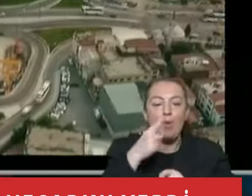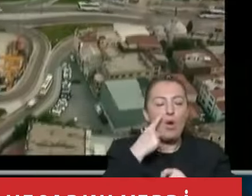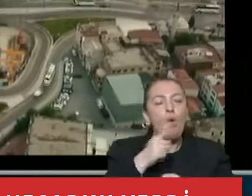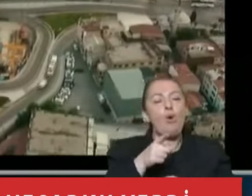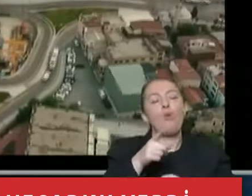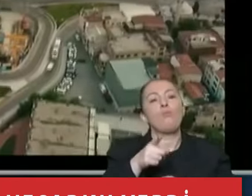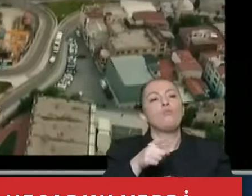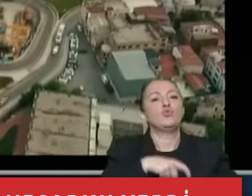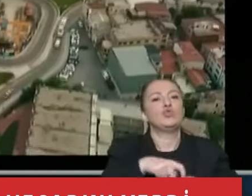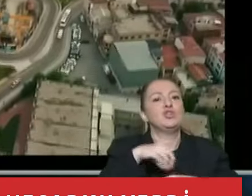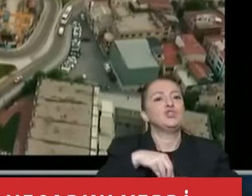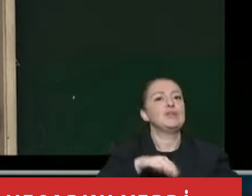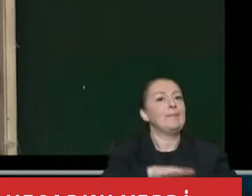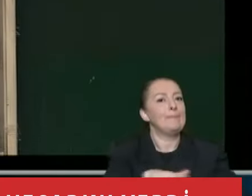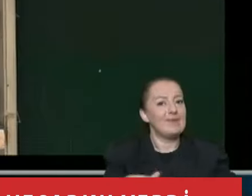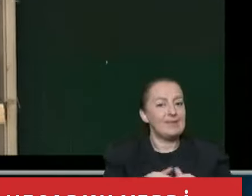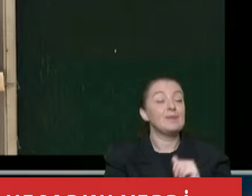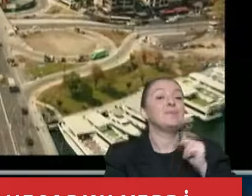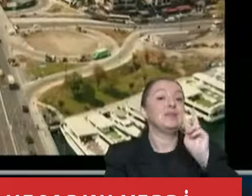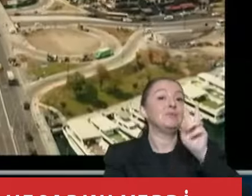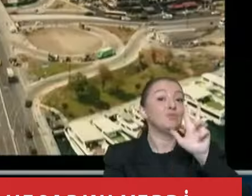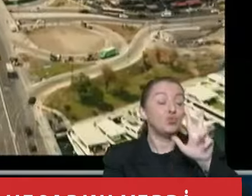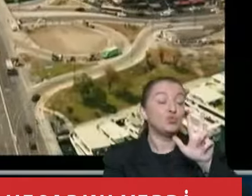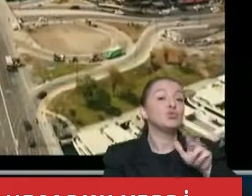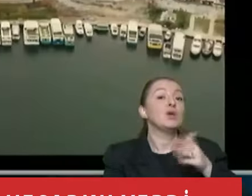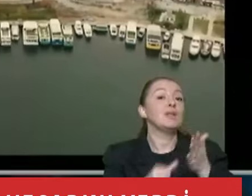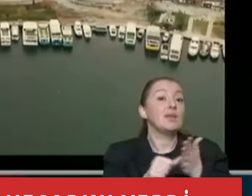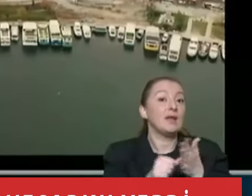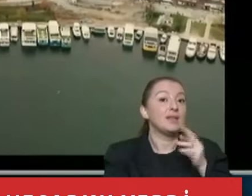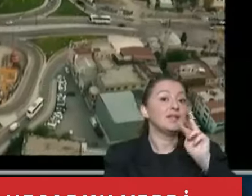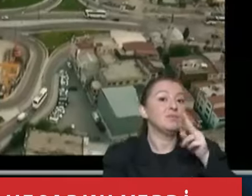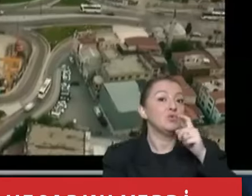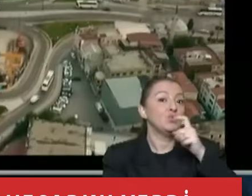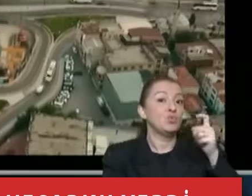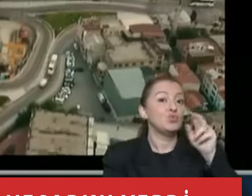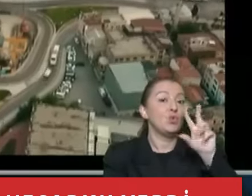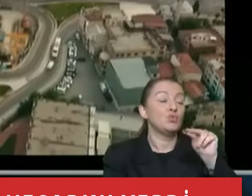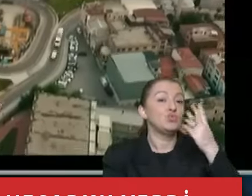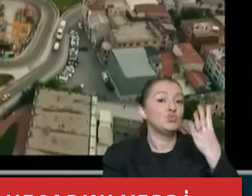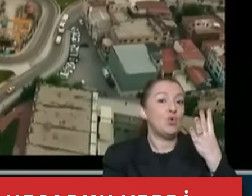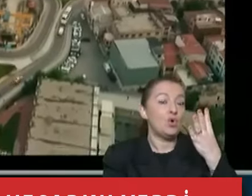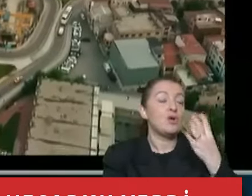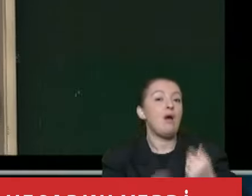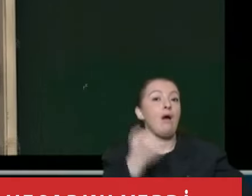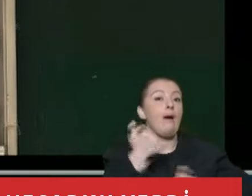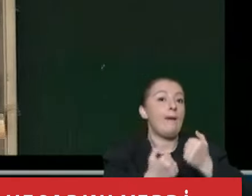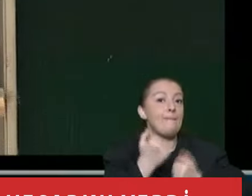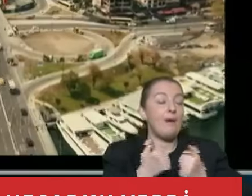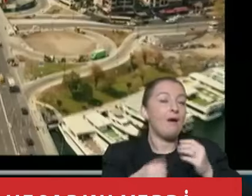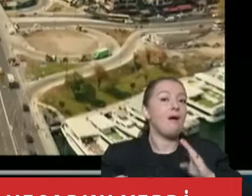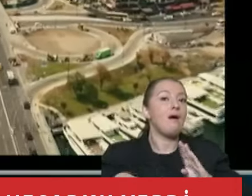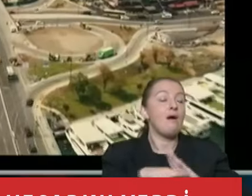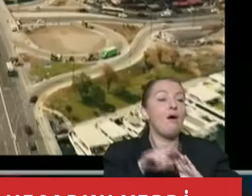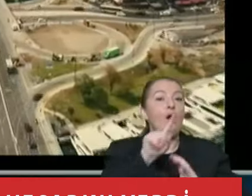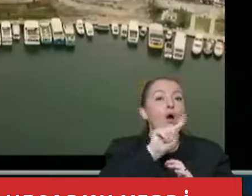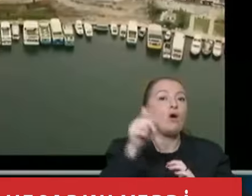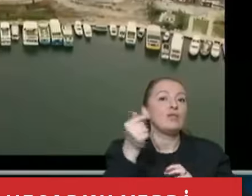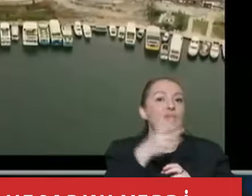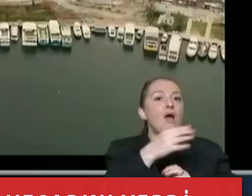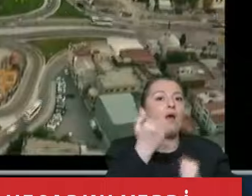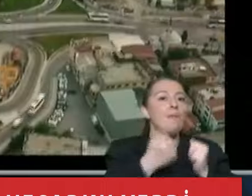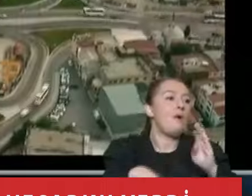tamamladık Ayrıca 2023'te 2934 araç kapasiteli 10 adet otoparkın